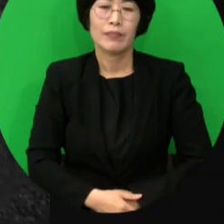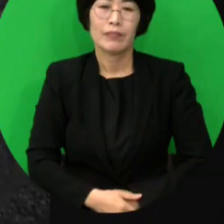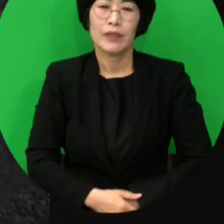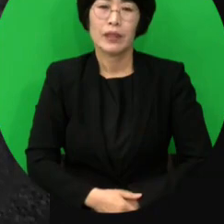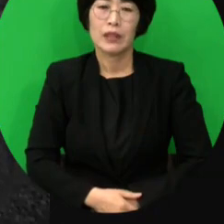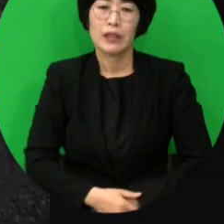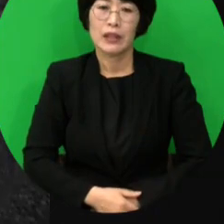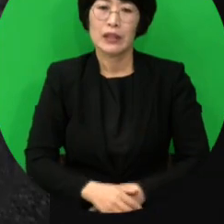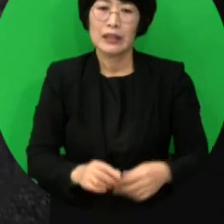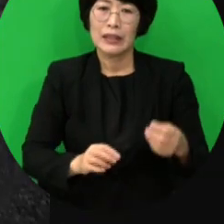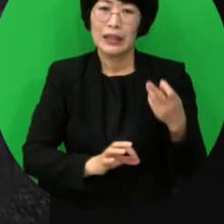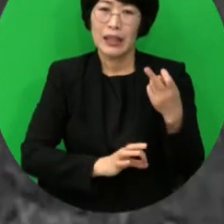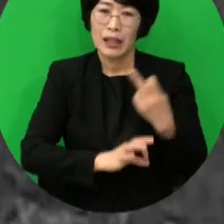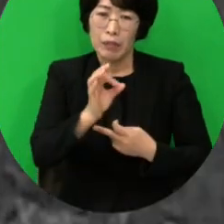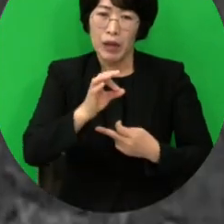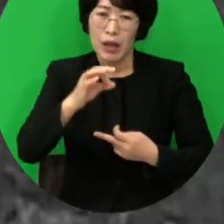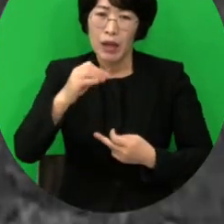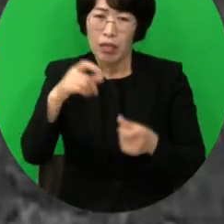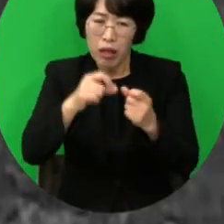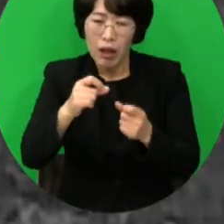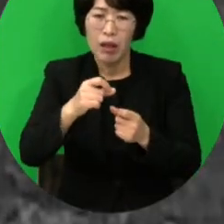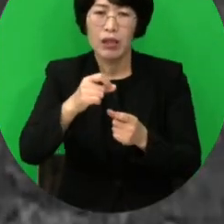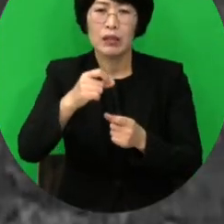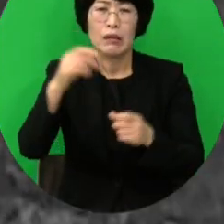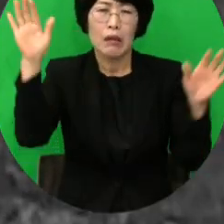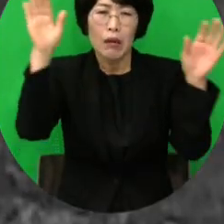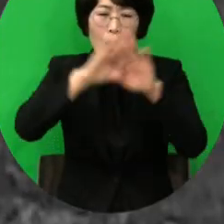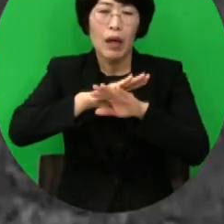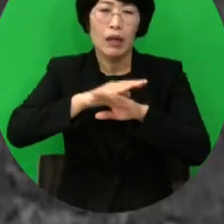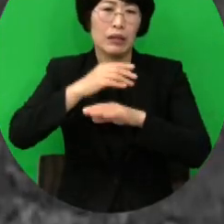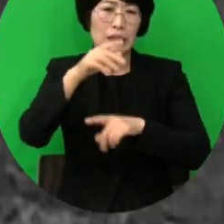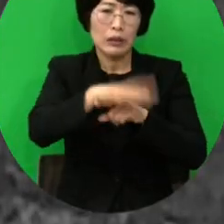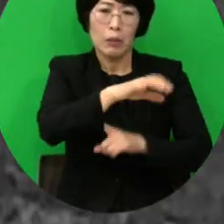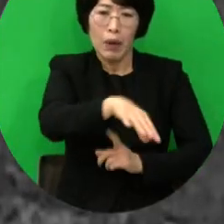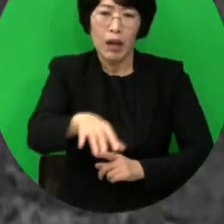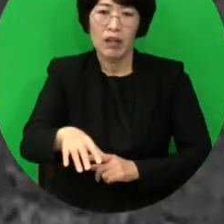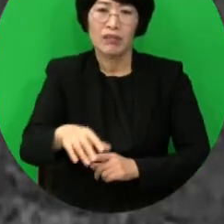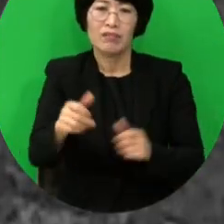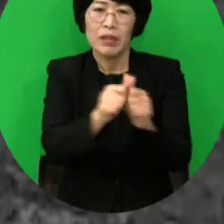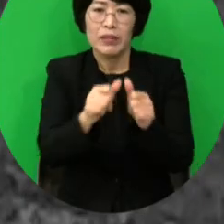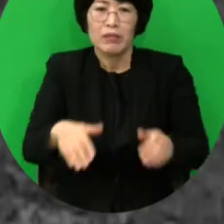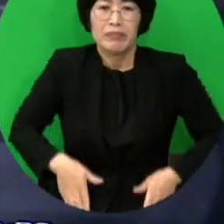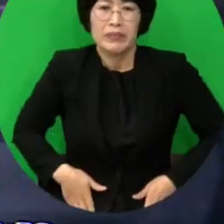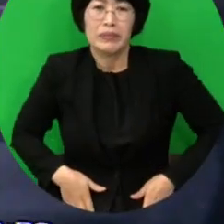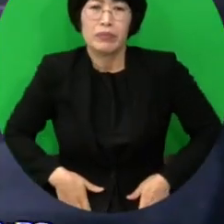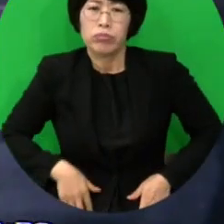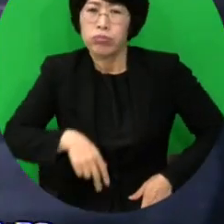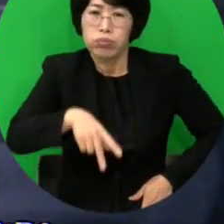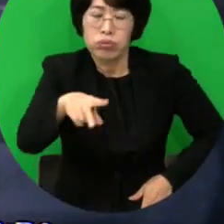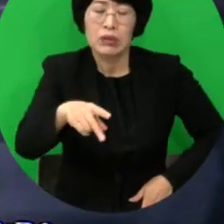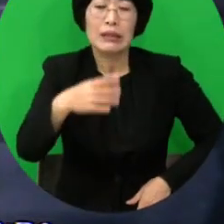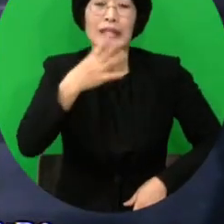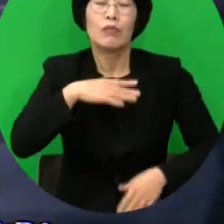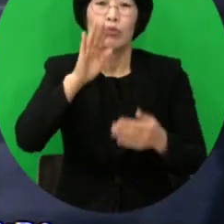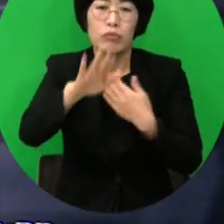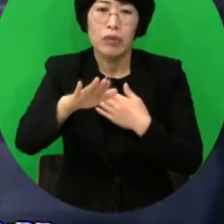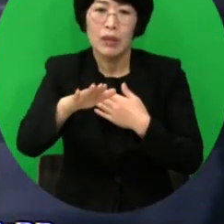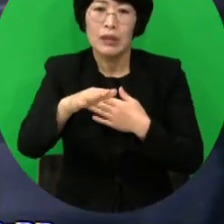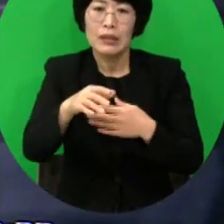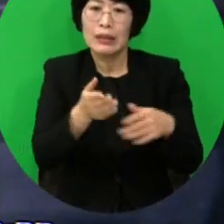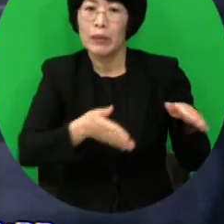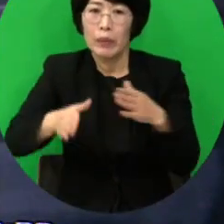동트기 전 어둠이 깔린 시골 마을. 한 남성이 주머니에 양손을 넣은 채 어디론가 서둘러 이동합니다. 4분 뒤 인근의 또